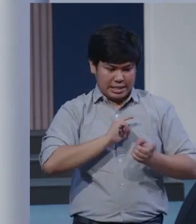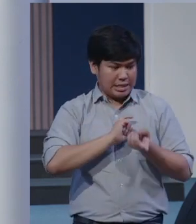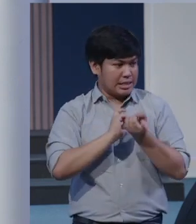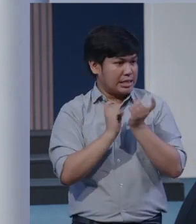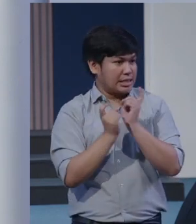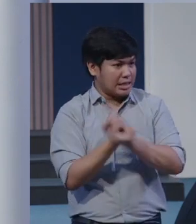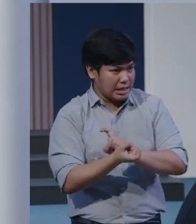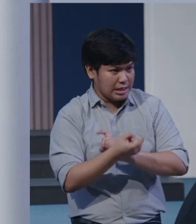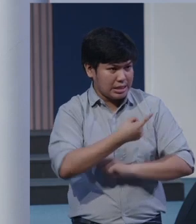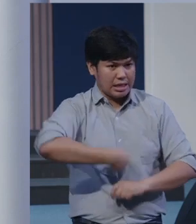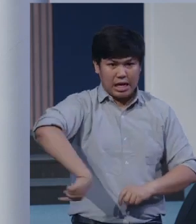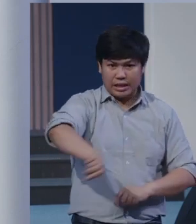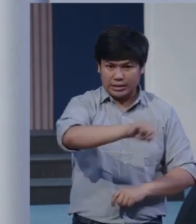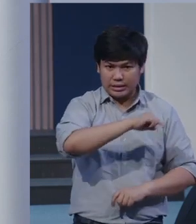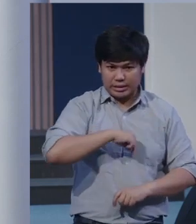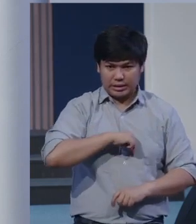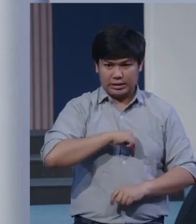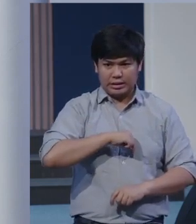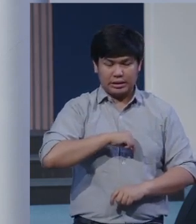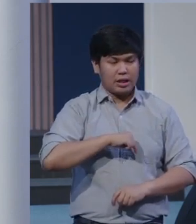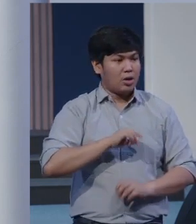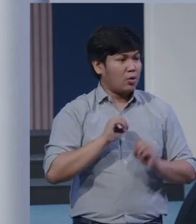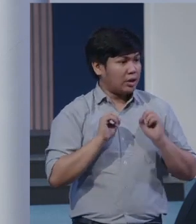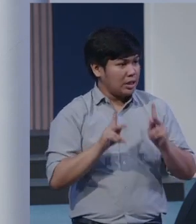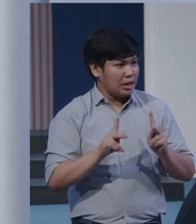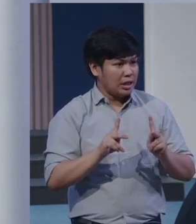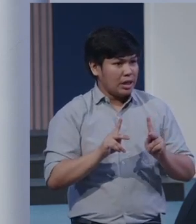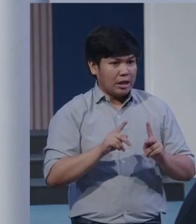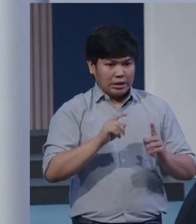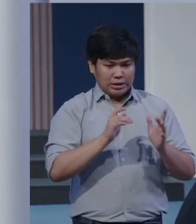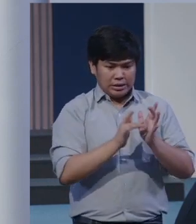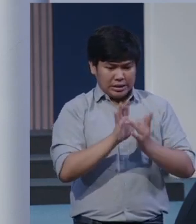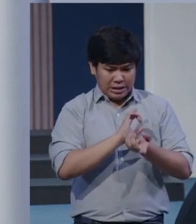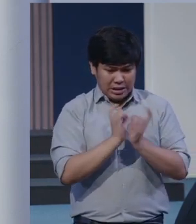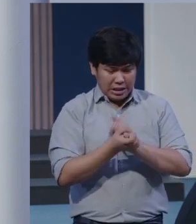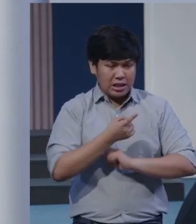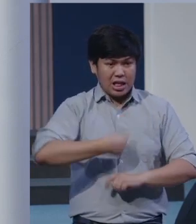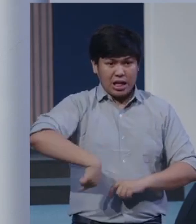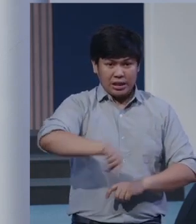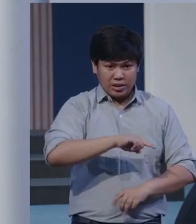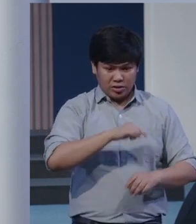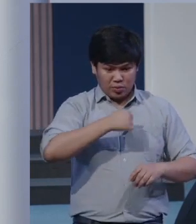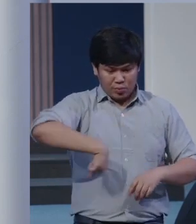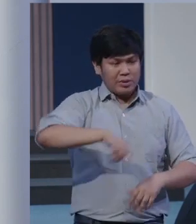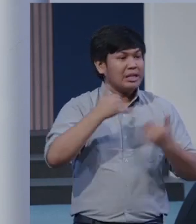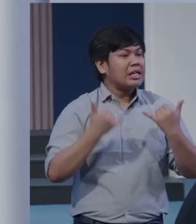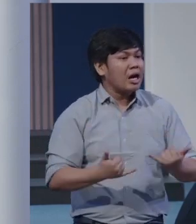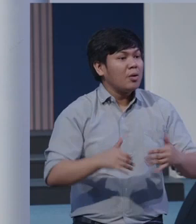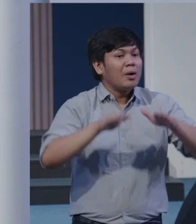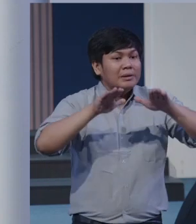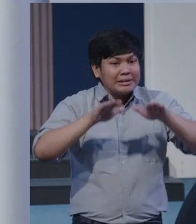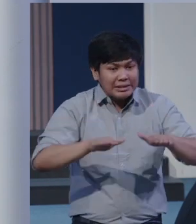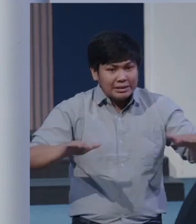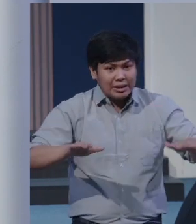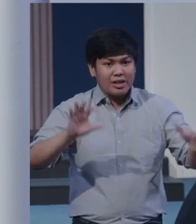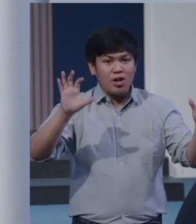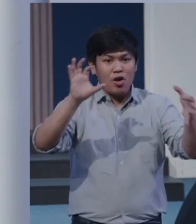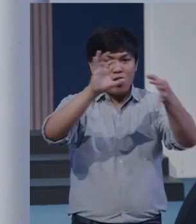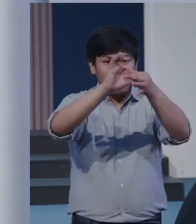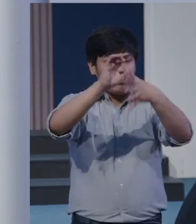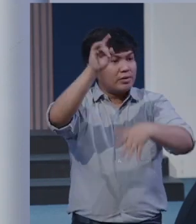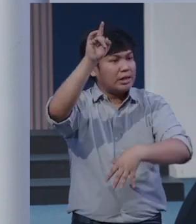kanya tayo'y magkakapatid dahil tayo ay mga anak ng Diyos